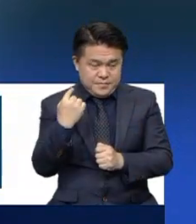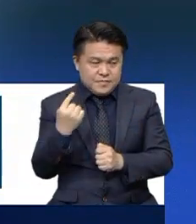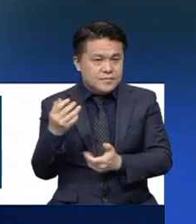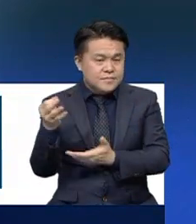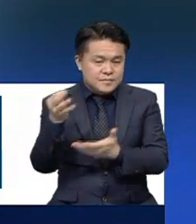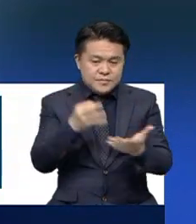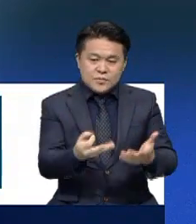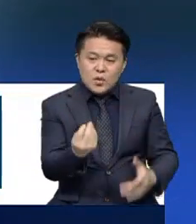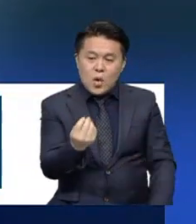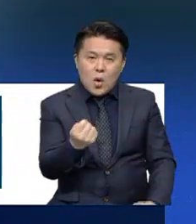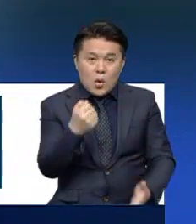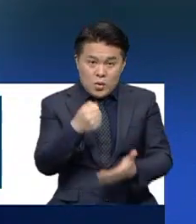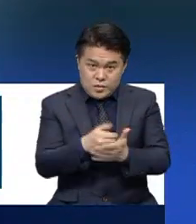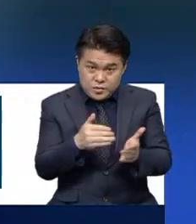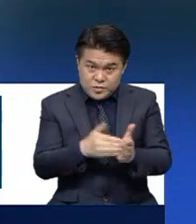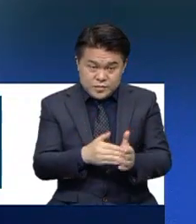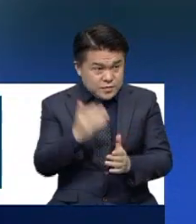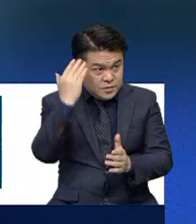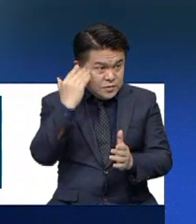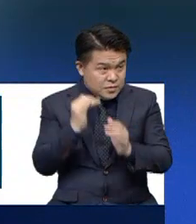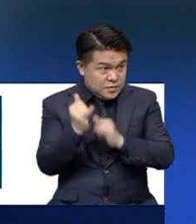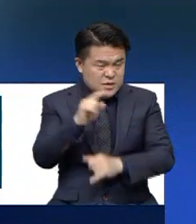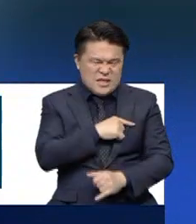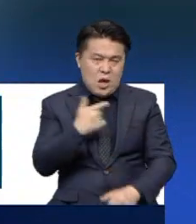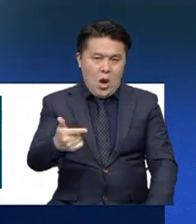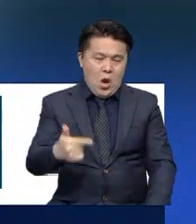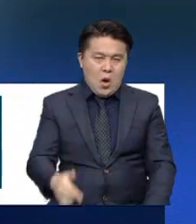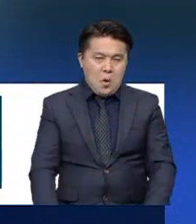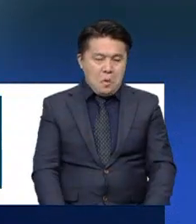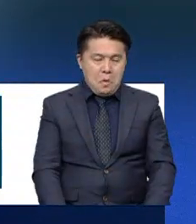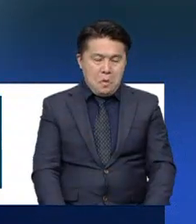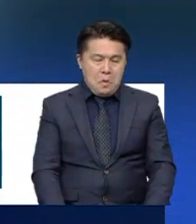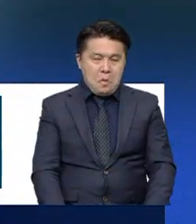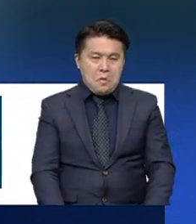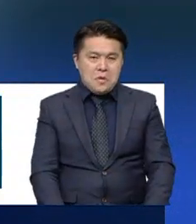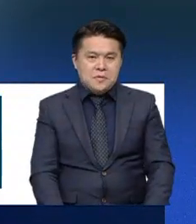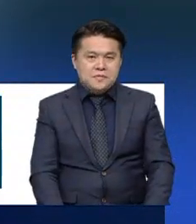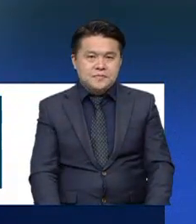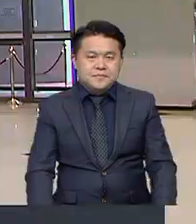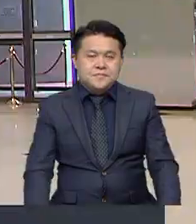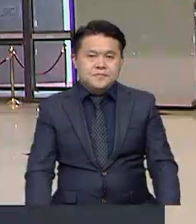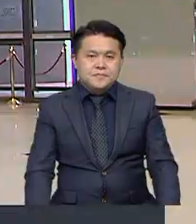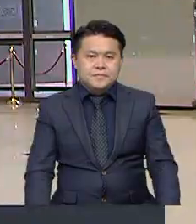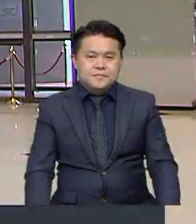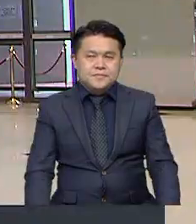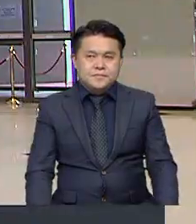결정되는데 국내 상속세 사상 최대 규모입니다. 한세연 기자입니다.